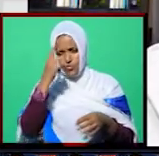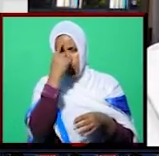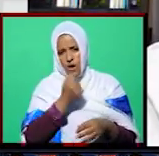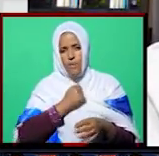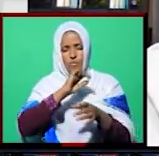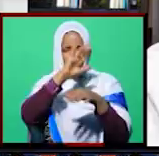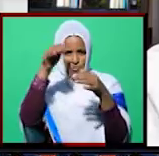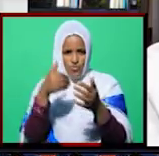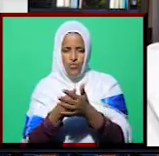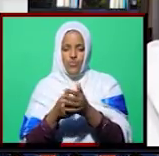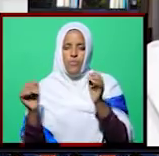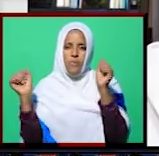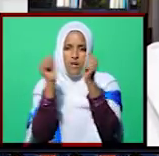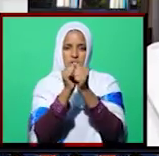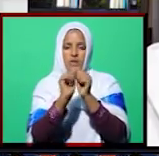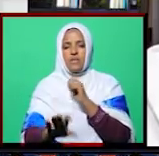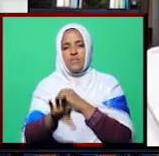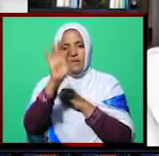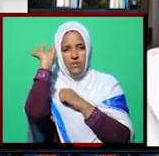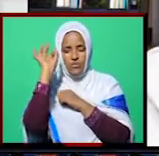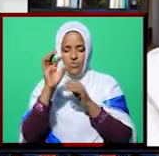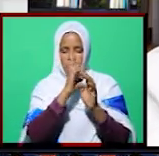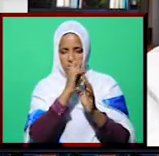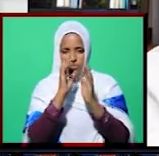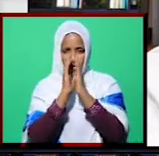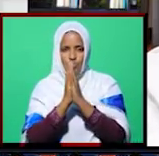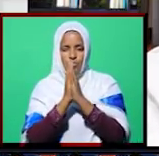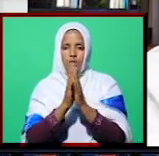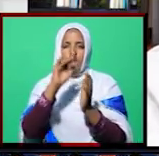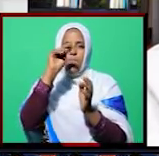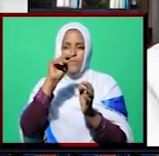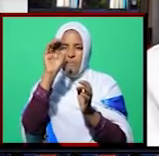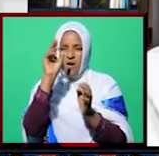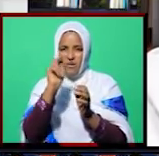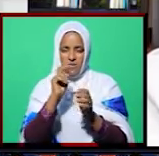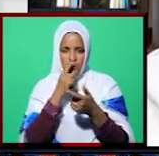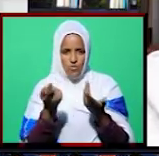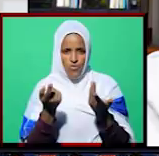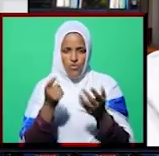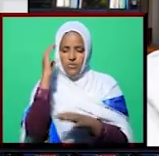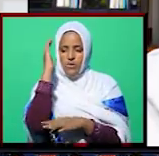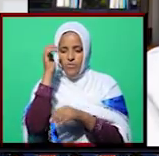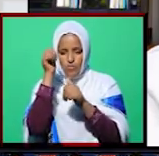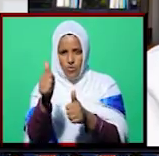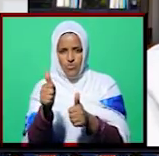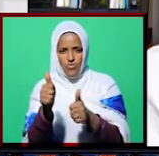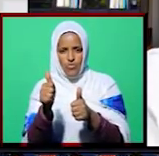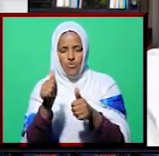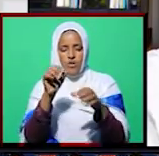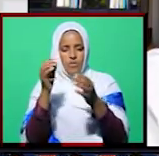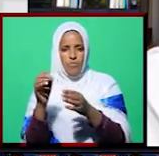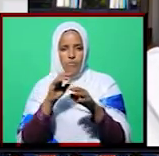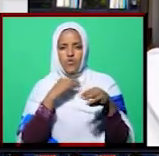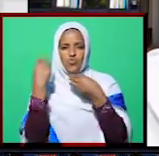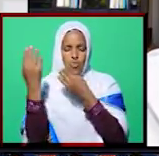የተሰጣቸውና በክርስቶስ ያመኑ ሁሉ ባንድ ላይ ተገኝተው ያ ጸሎተ ማይድ ነው ማይድ እግዚአብሔር ነው